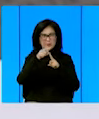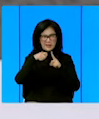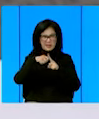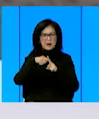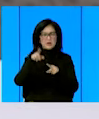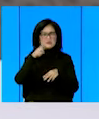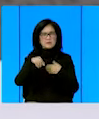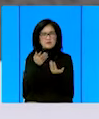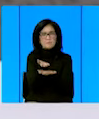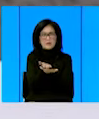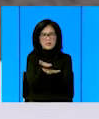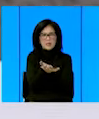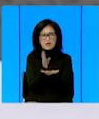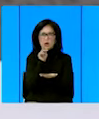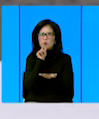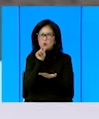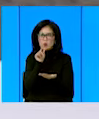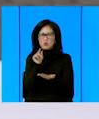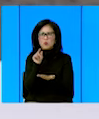memerintahkan inspektorat untuk